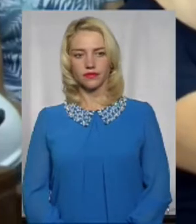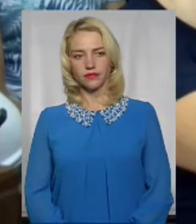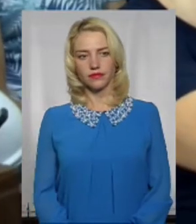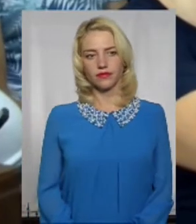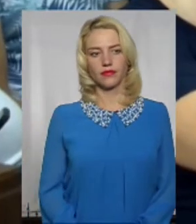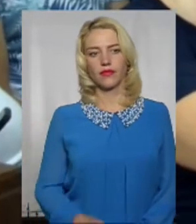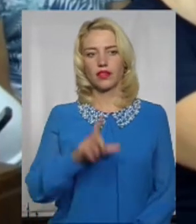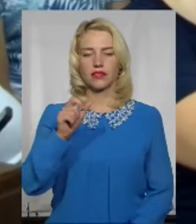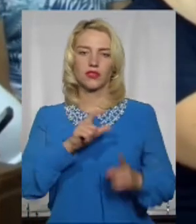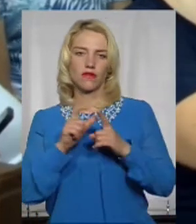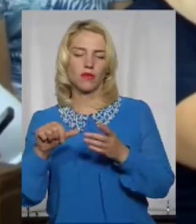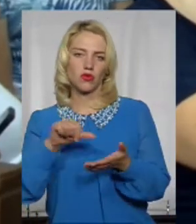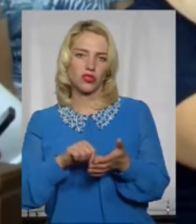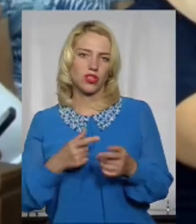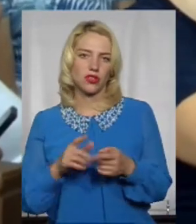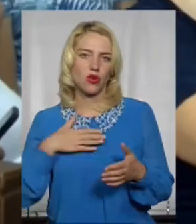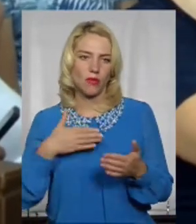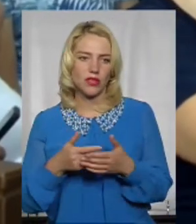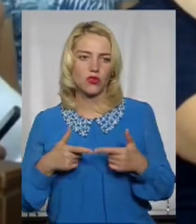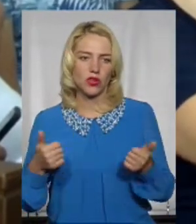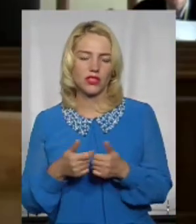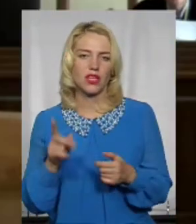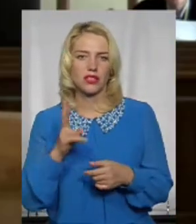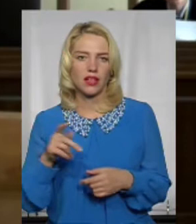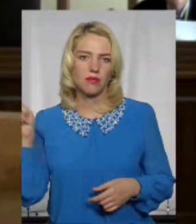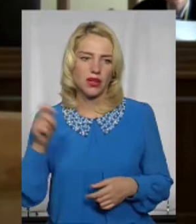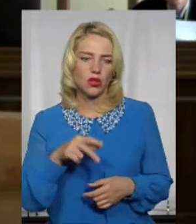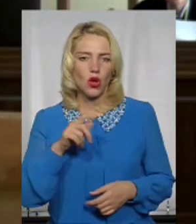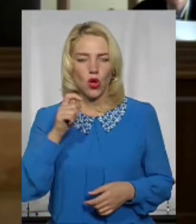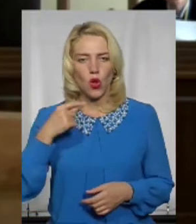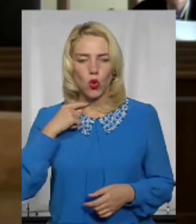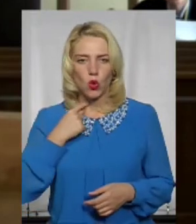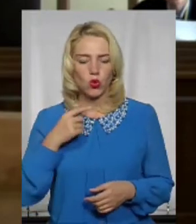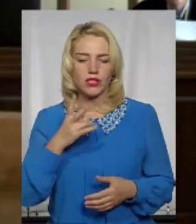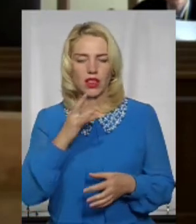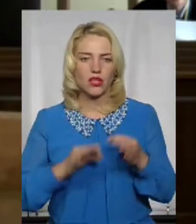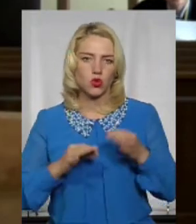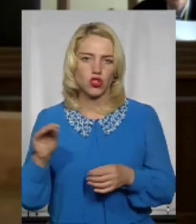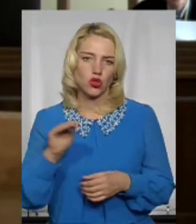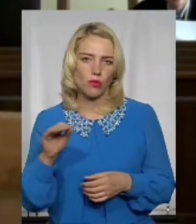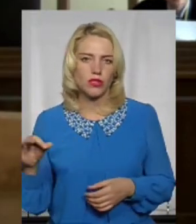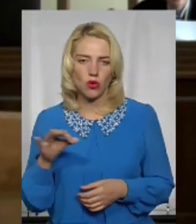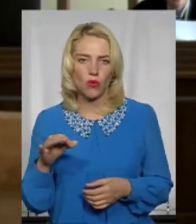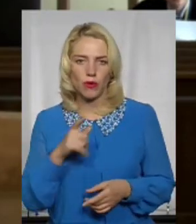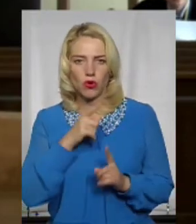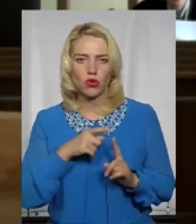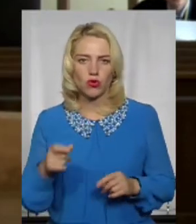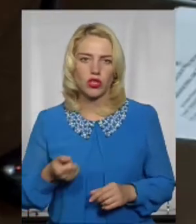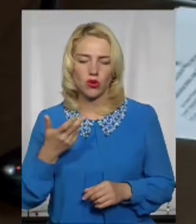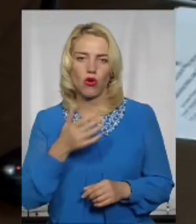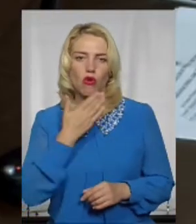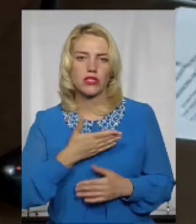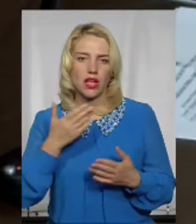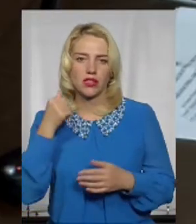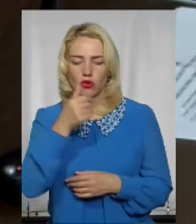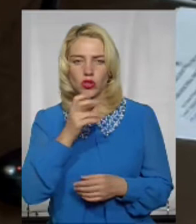За словами учасниці громадської організації, яка приїхала до Луцька на суд із Житомирської області, впродовж кількох останніх років